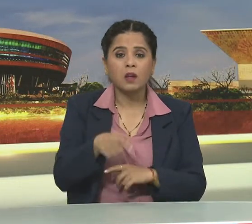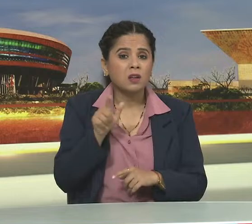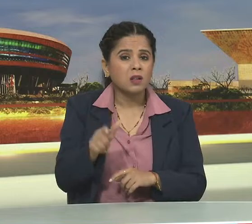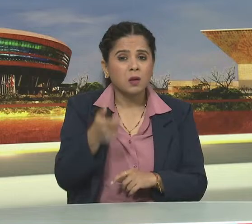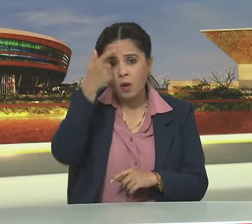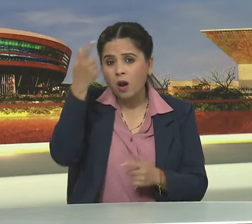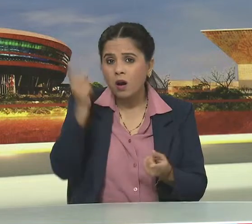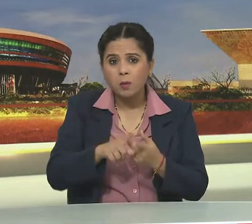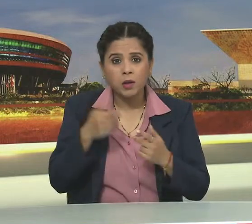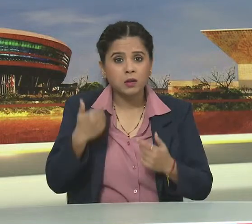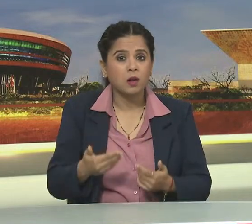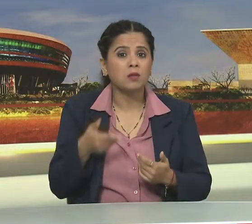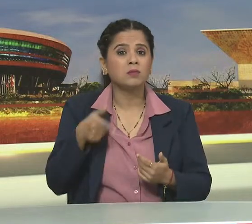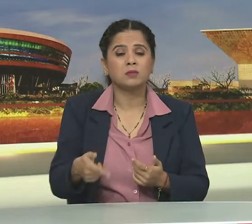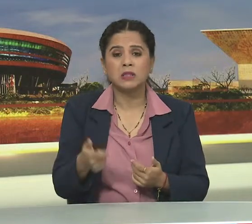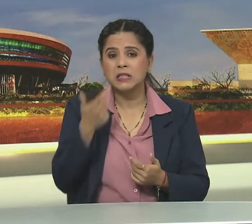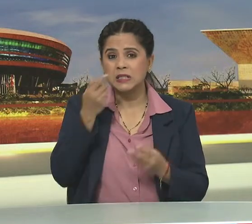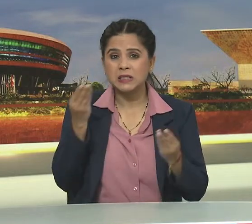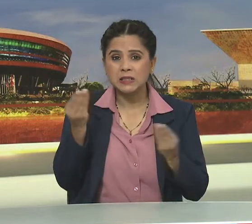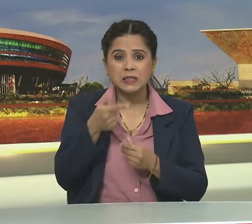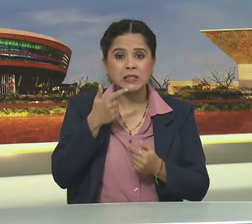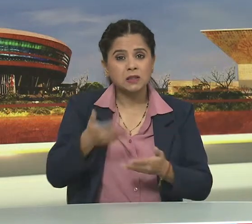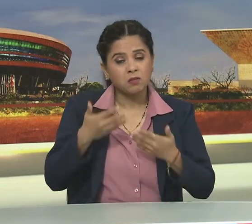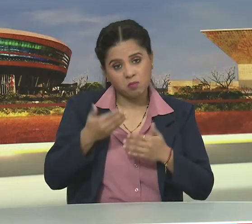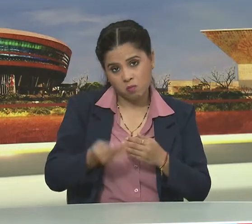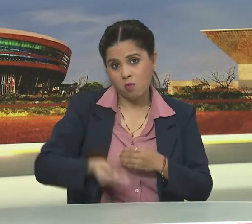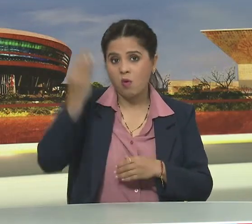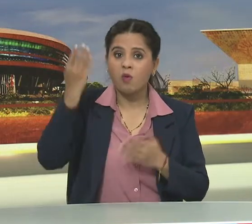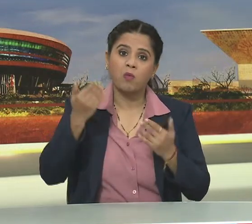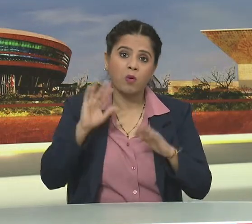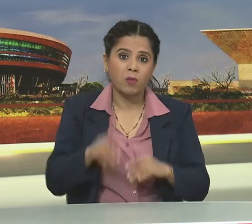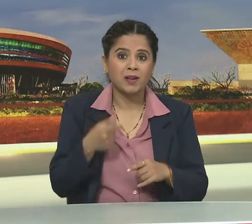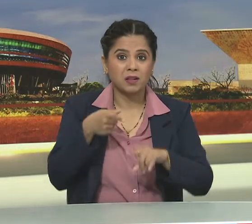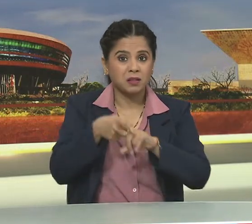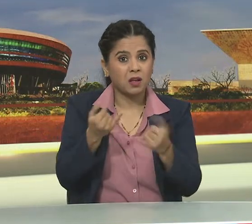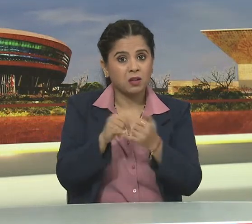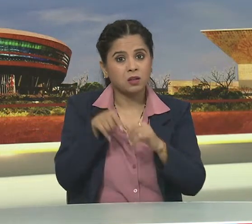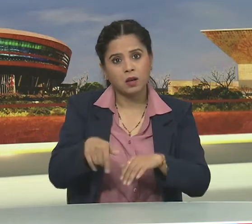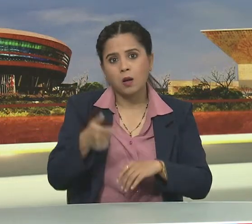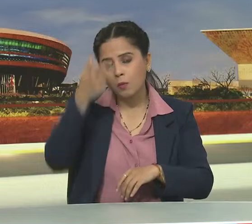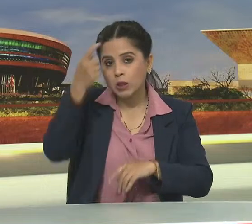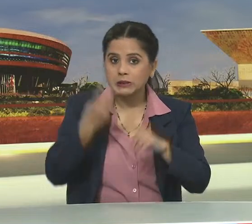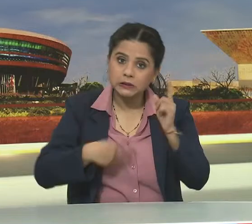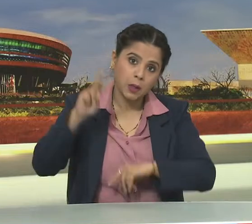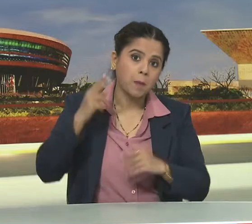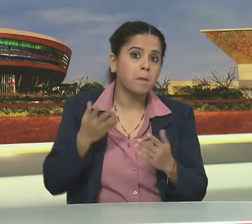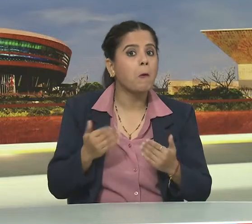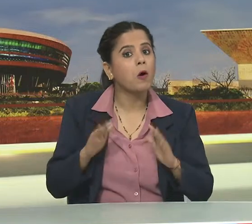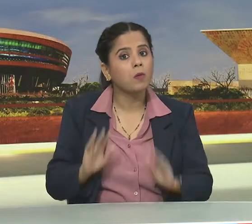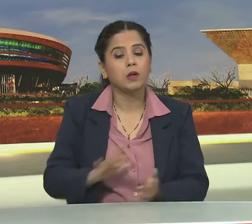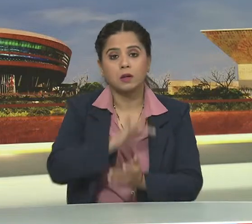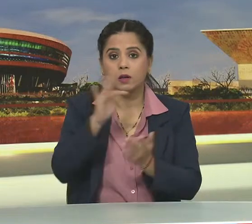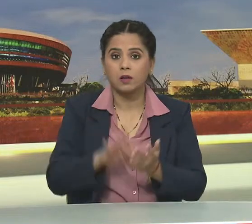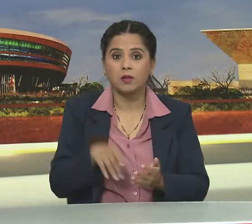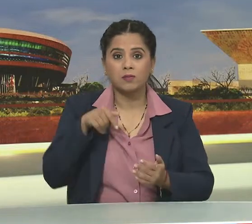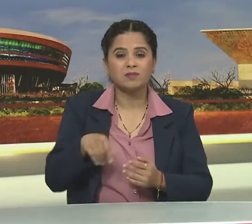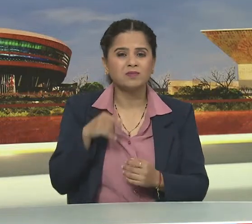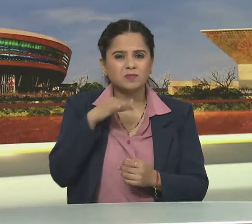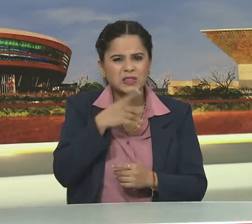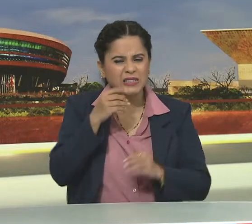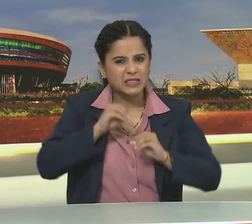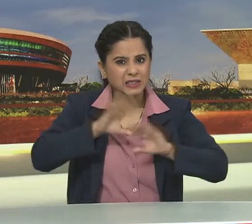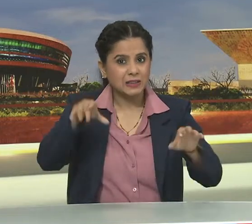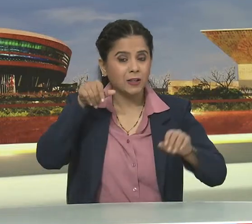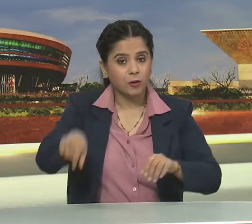यह है कि अभी प्रदूषण और बढ़ सकता है, वीकेंड पर यह गंभीर स्तर में रह सकता है। केंद्रीय प्रदूषण नियंत्रण बोर्ड